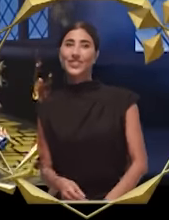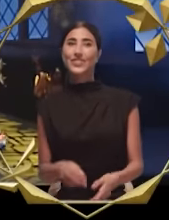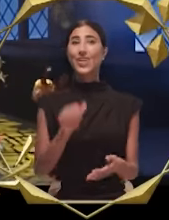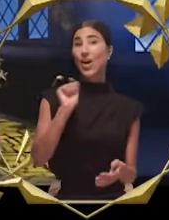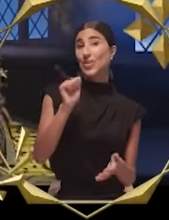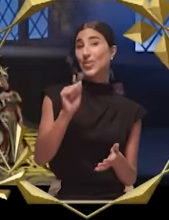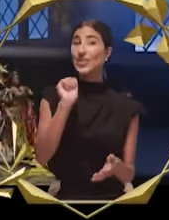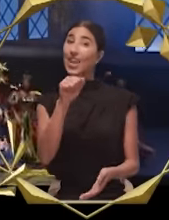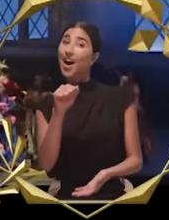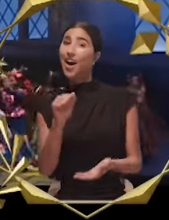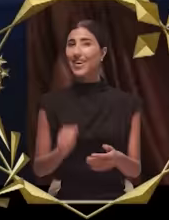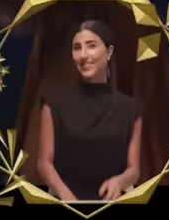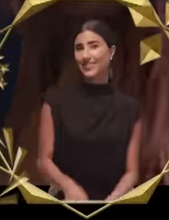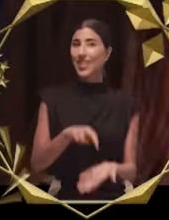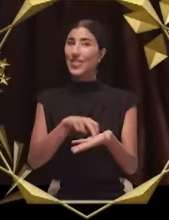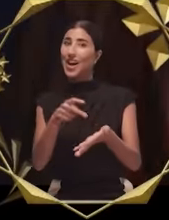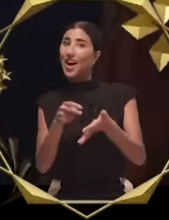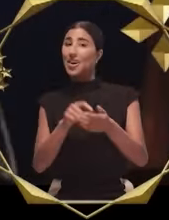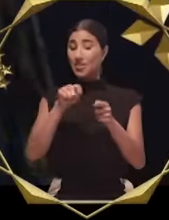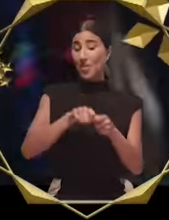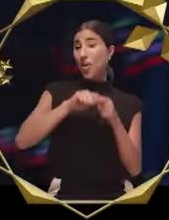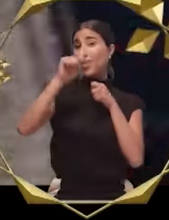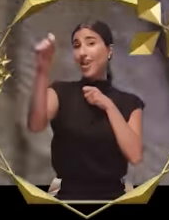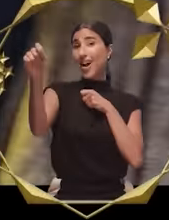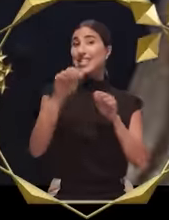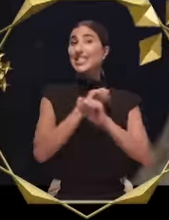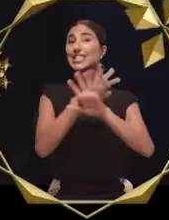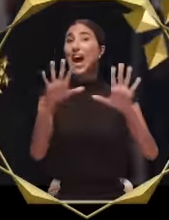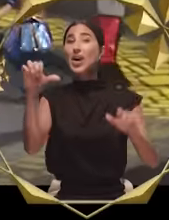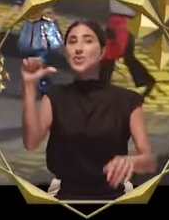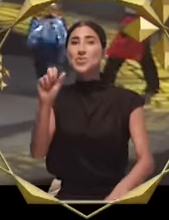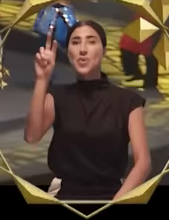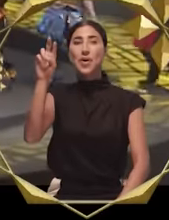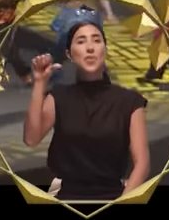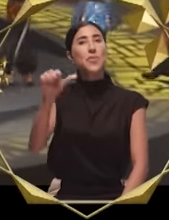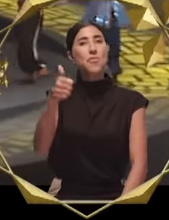خطوة طق خطوة طق، من هنا إلى ساحر وقوى.